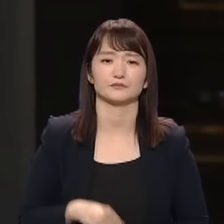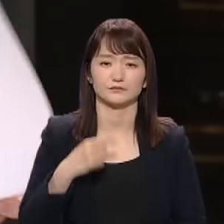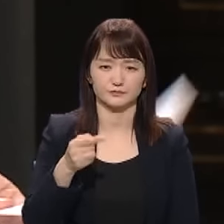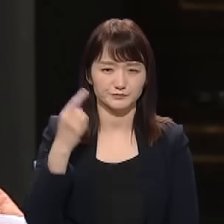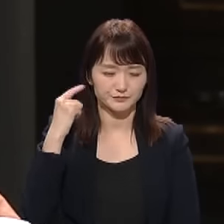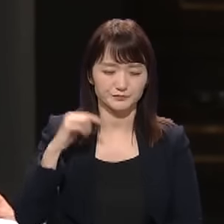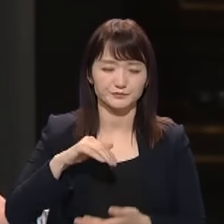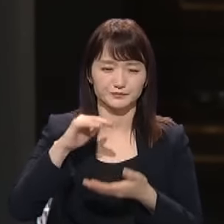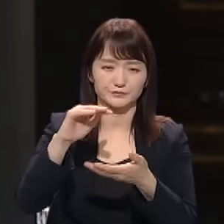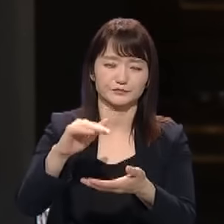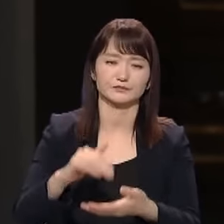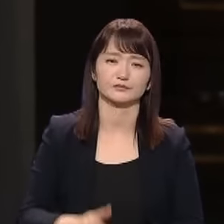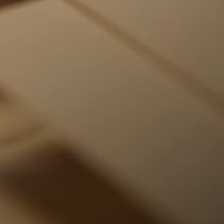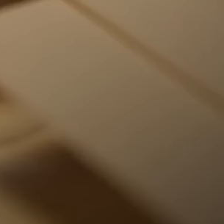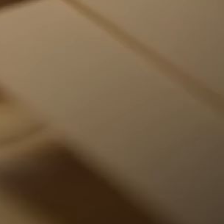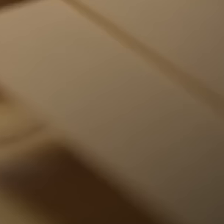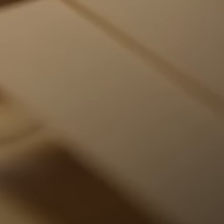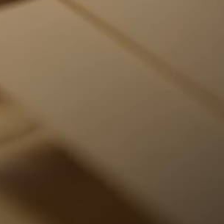연구소 이어갑니다.